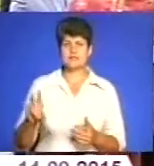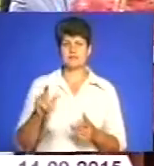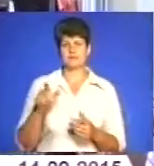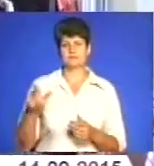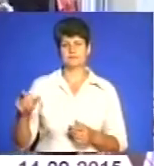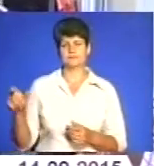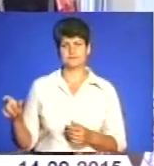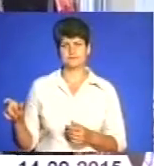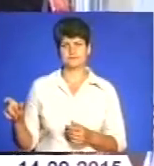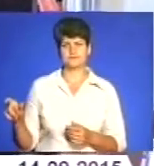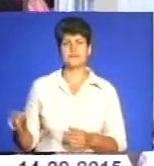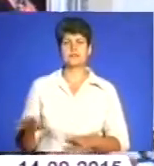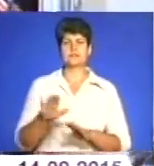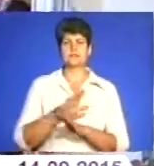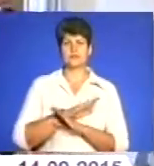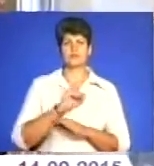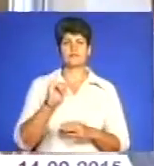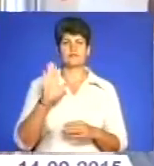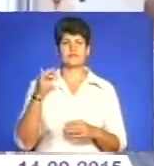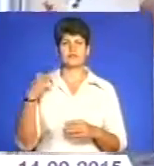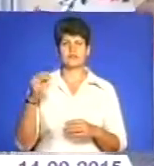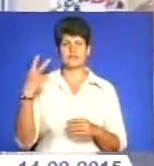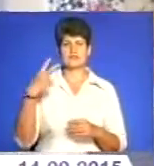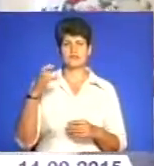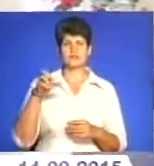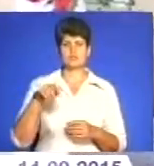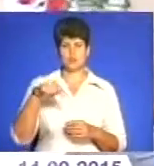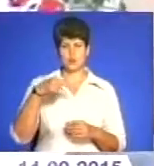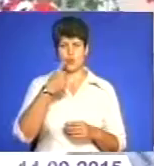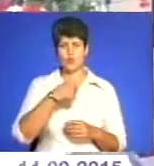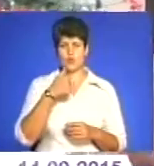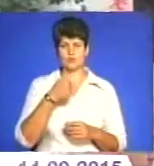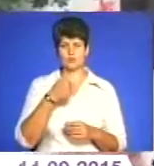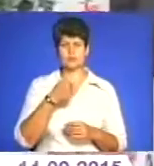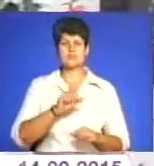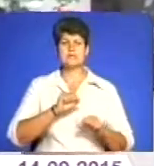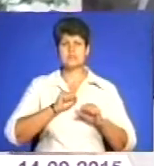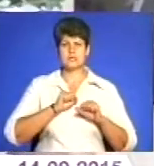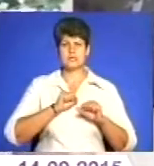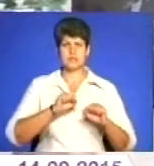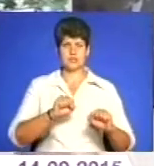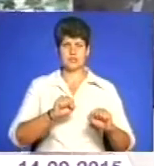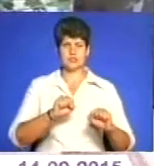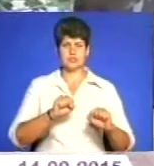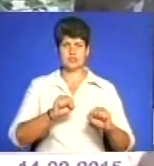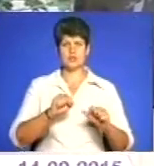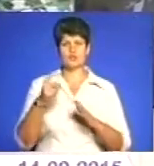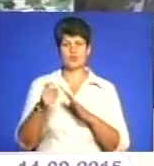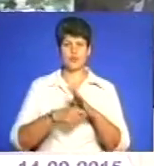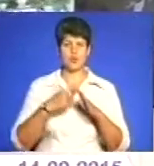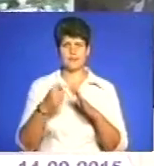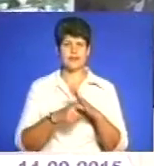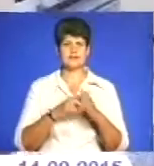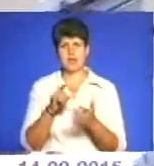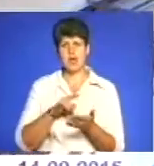міста. Загинув Іван Вітишин 20 січня цього року, мужньо захищаючи від агресора Донецький